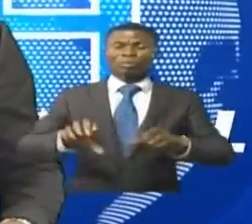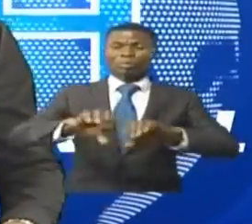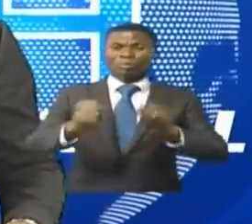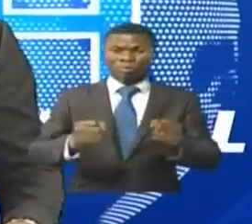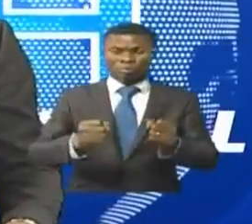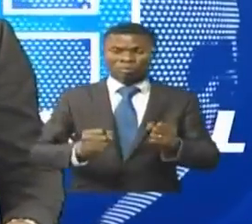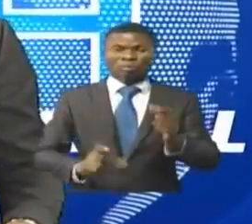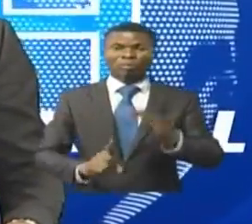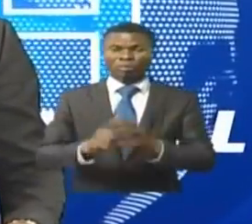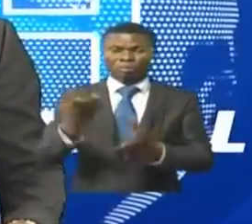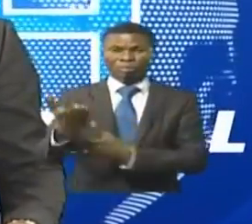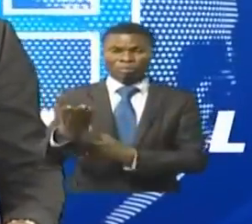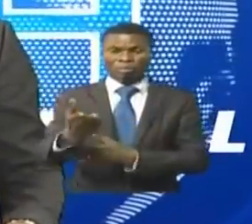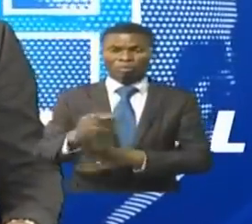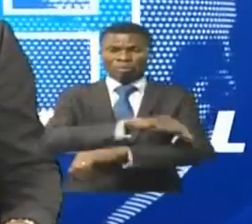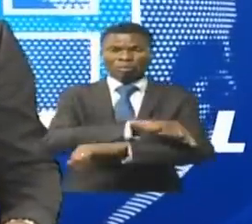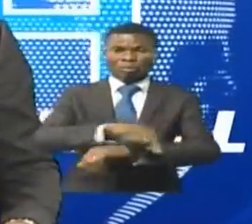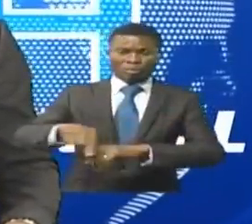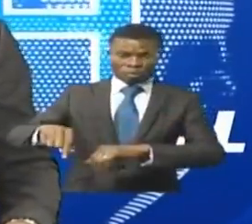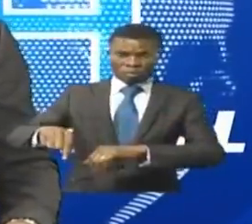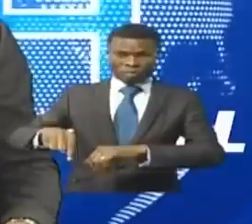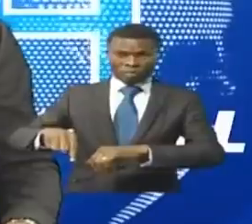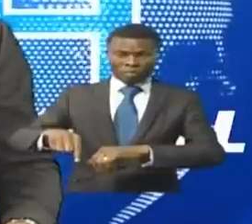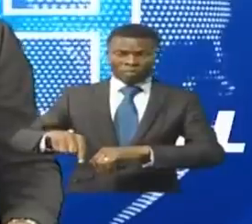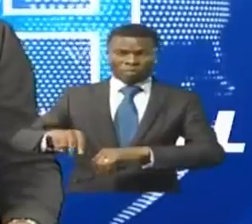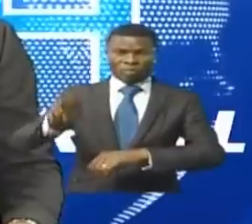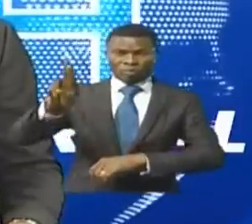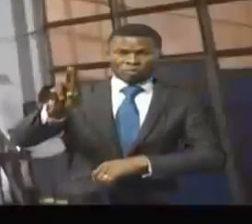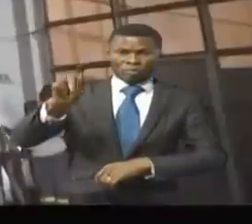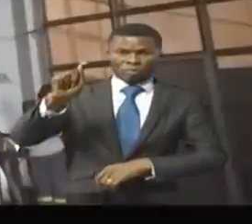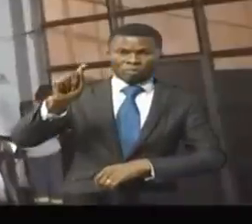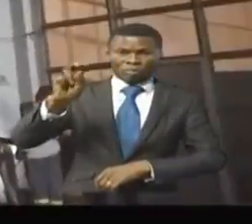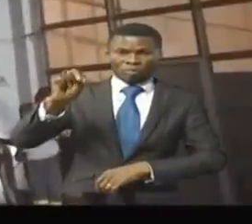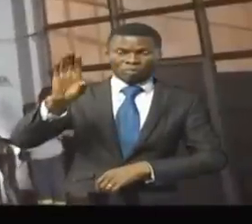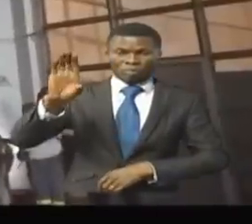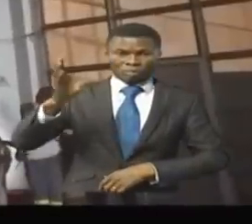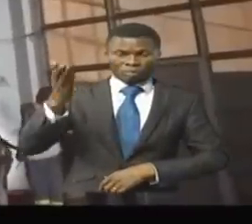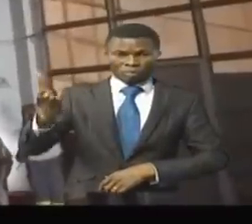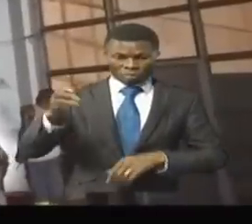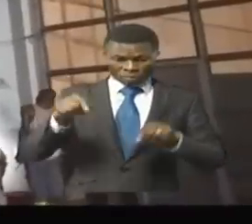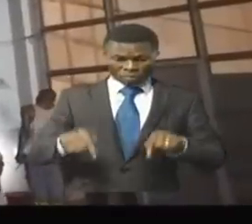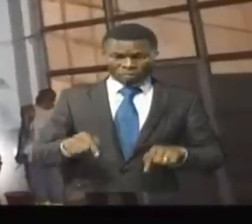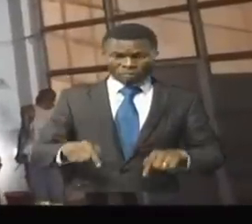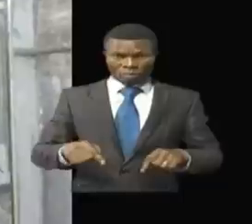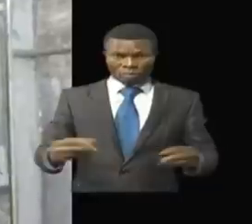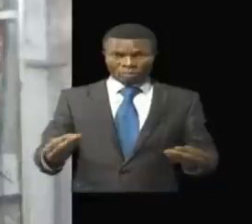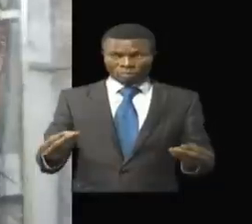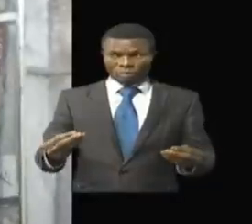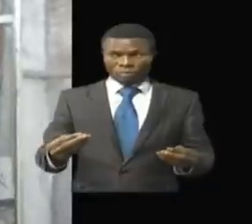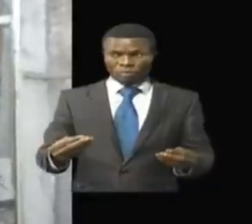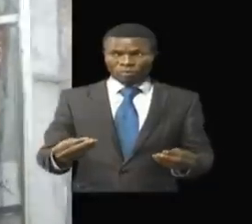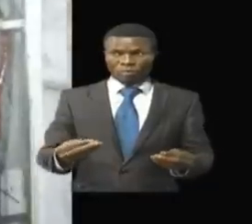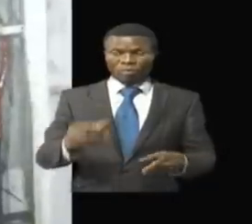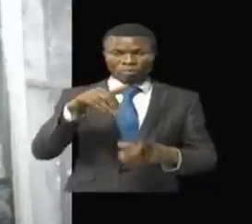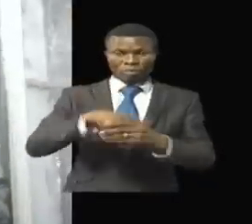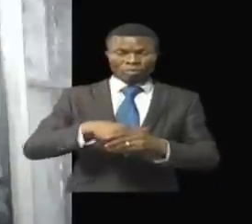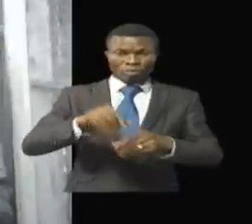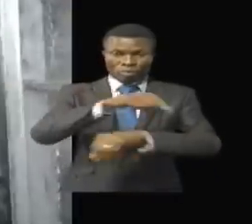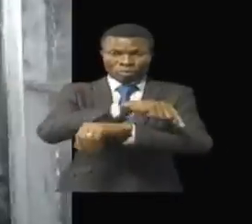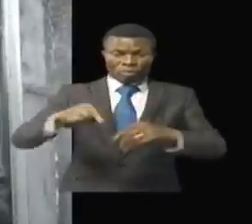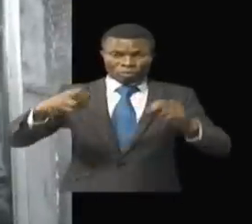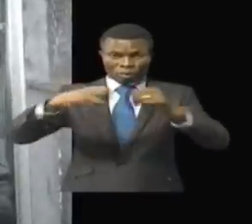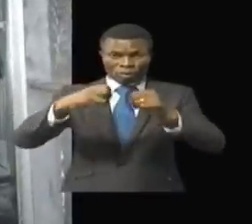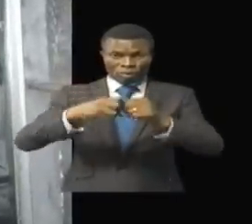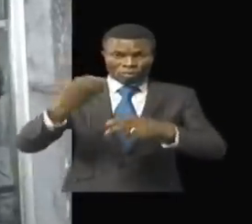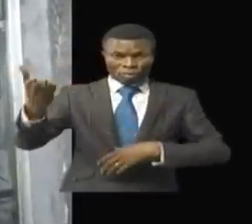de se produire dans les installations de la radio-télévision nationale congolaise, plus précisément dans la cabine